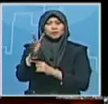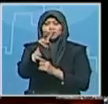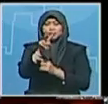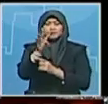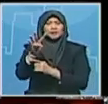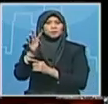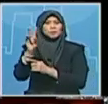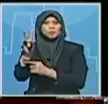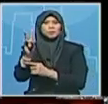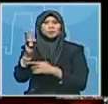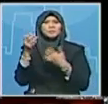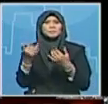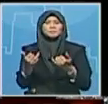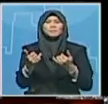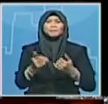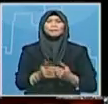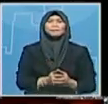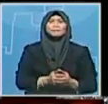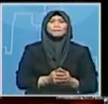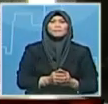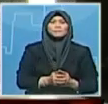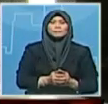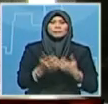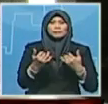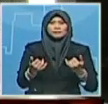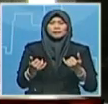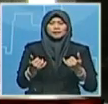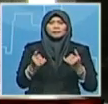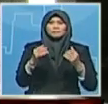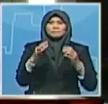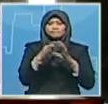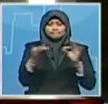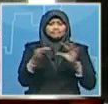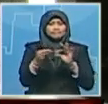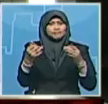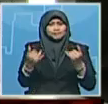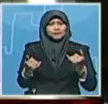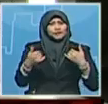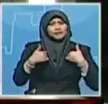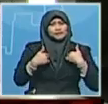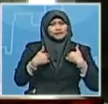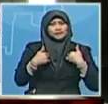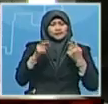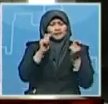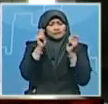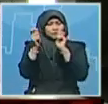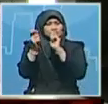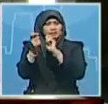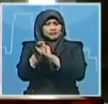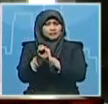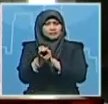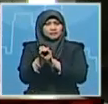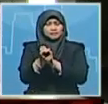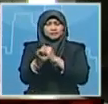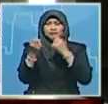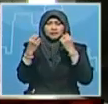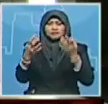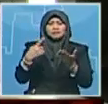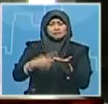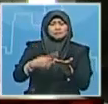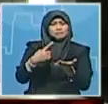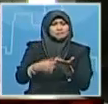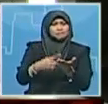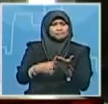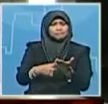sekarang. Elemen yang menarik juga untuk kita bawakan dalam kesempatan masih berbaki ini adalah transformasi. Kerana kita banyak sudah bercakap